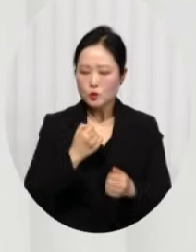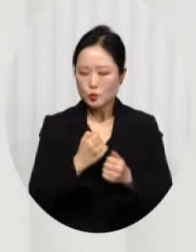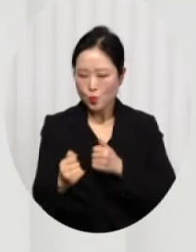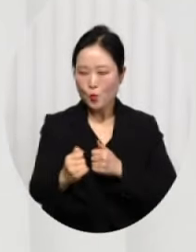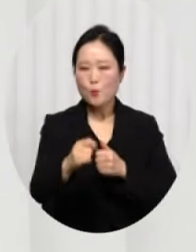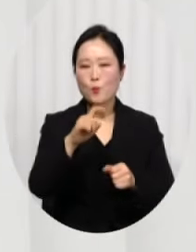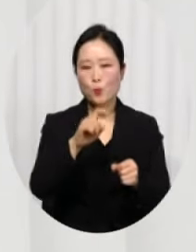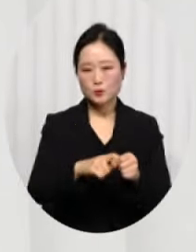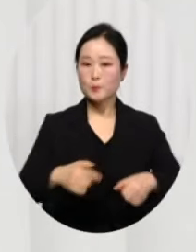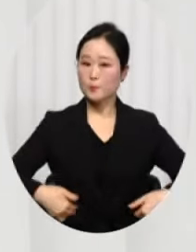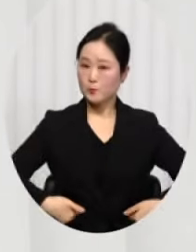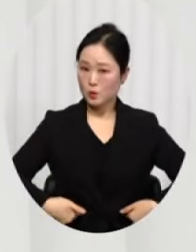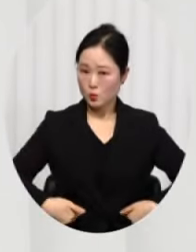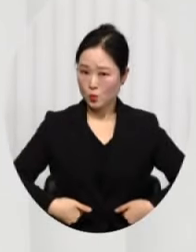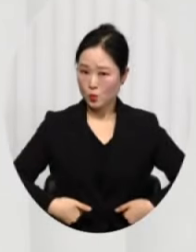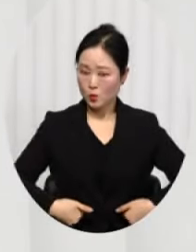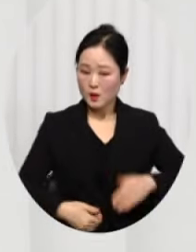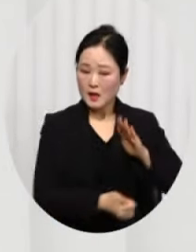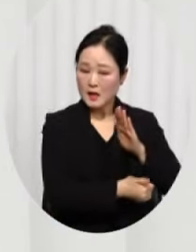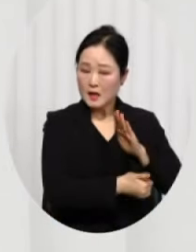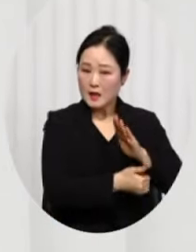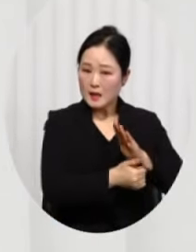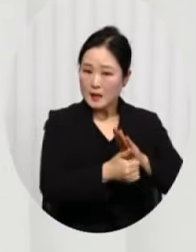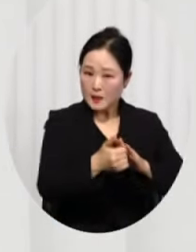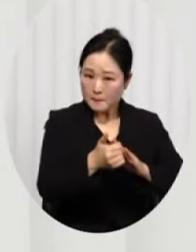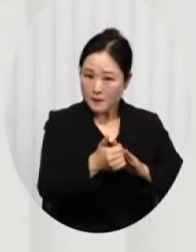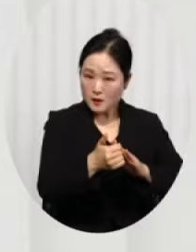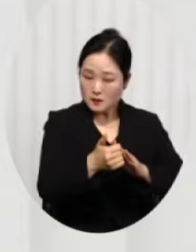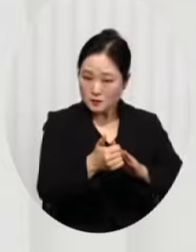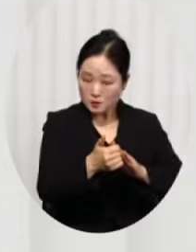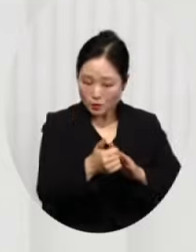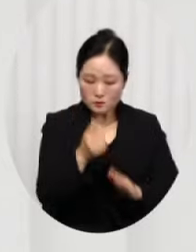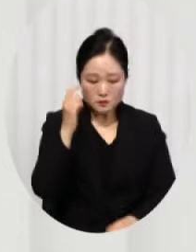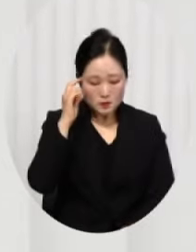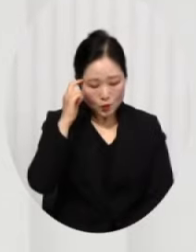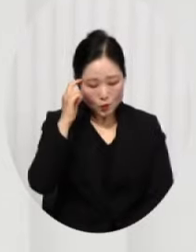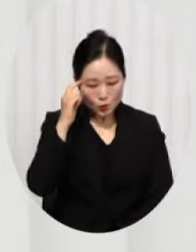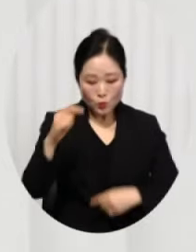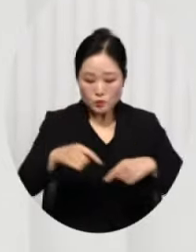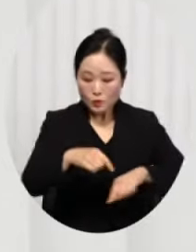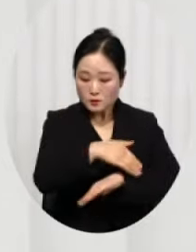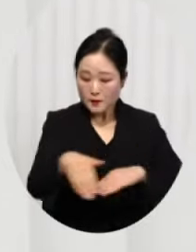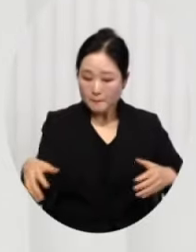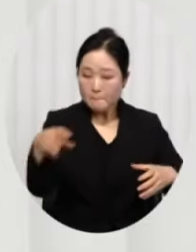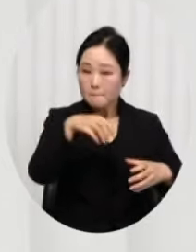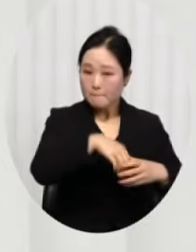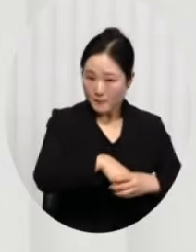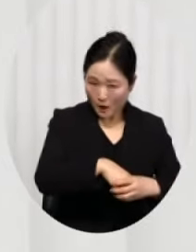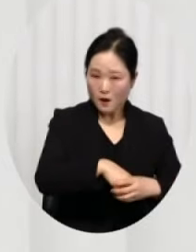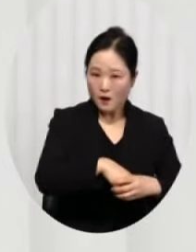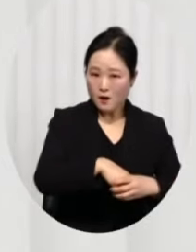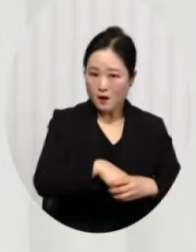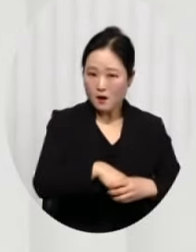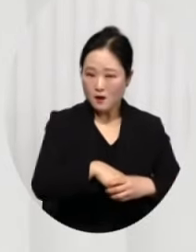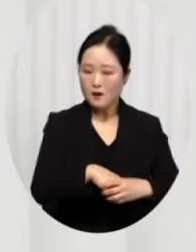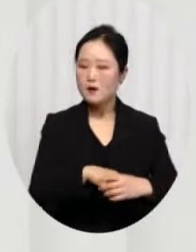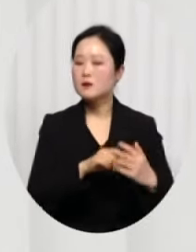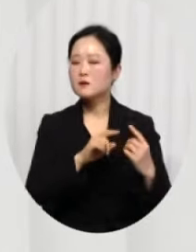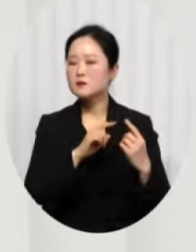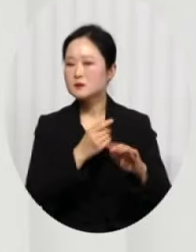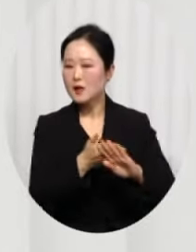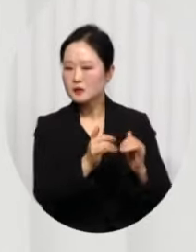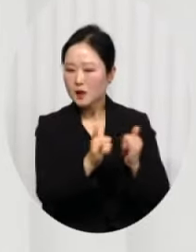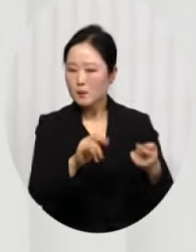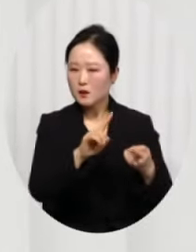필요합니다. 그런데 이 희망적 사고가 정책 영역으로 들어오고 또 상대방에 대한 올바른 판단과 기준이